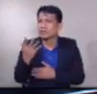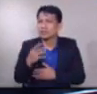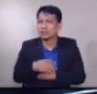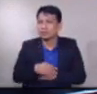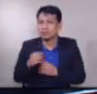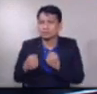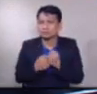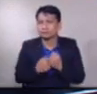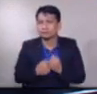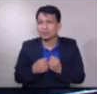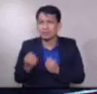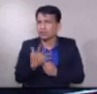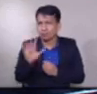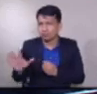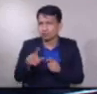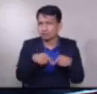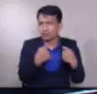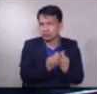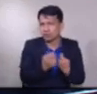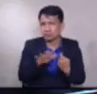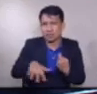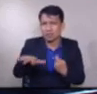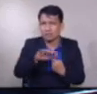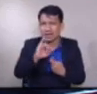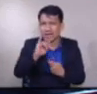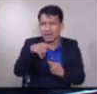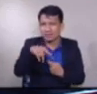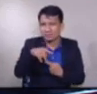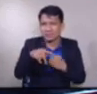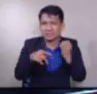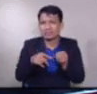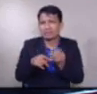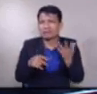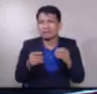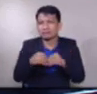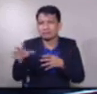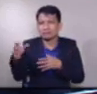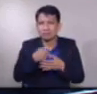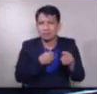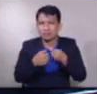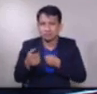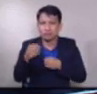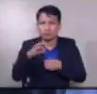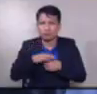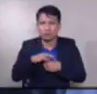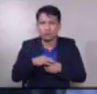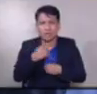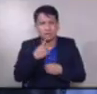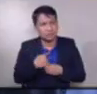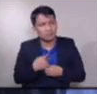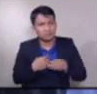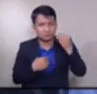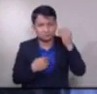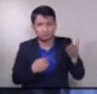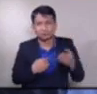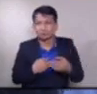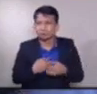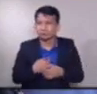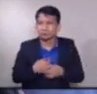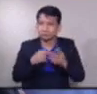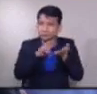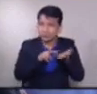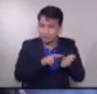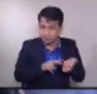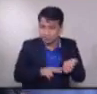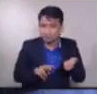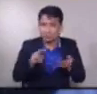supplemental? Okay po. Yung mga ilan ang nakikita mong makakalap mong boto? According to the latest survey ng